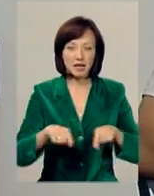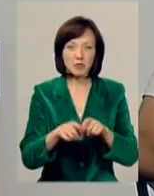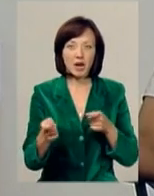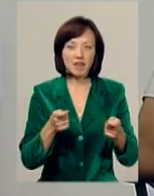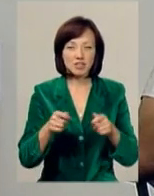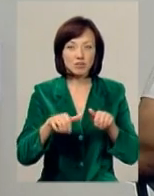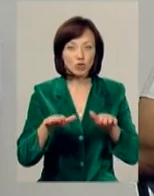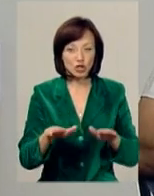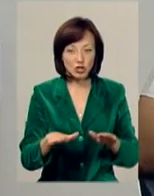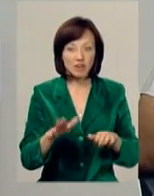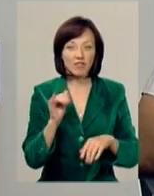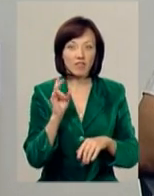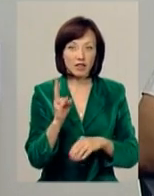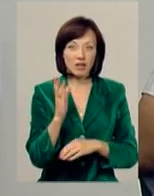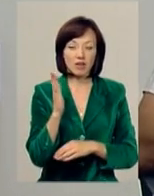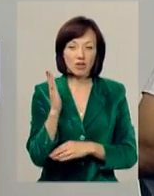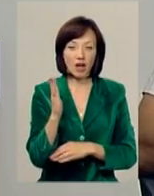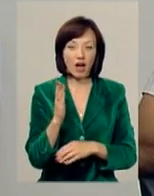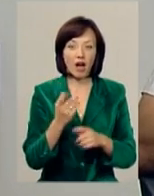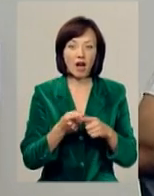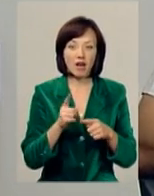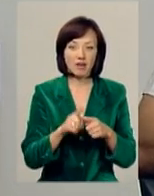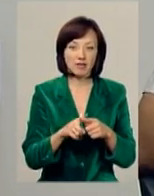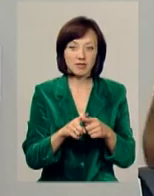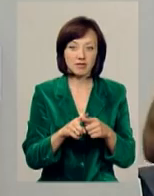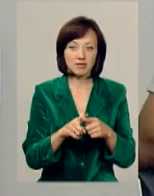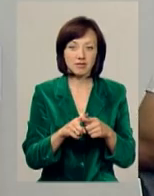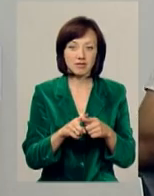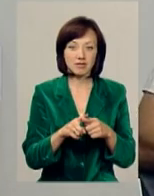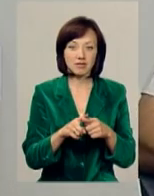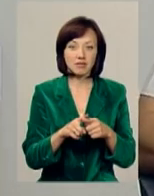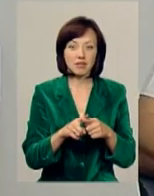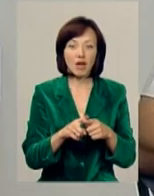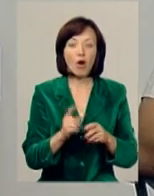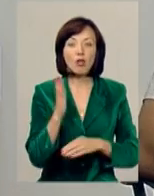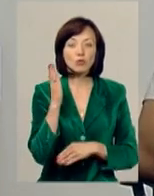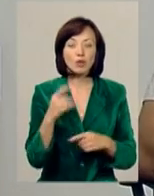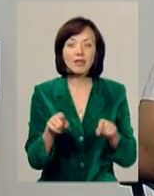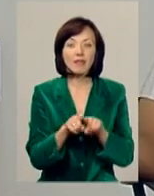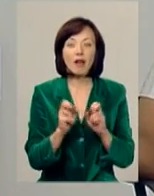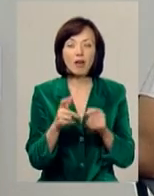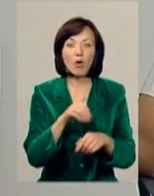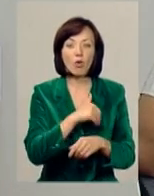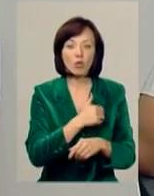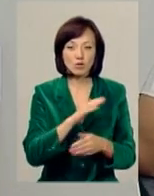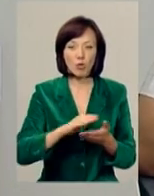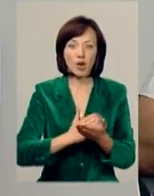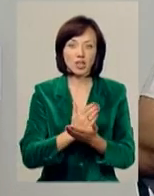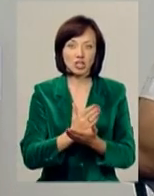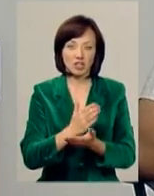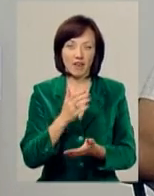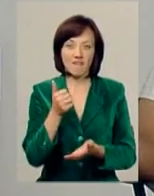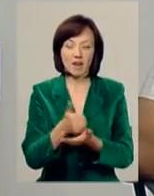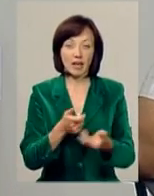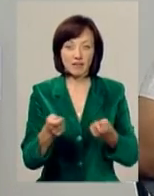ее він голосує а за неугодні не го голосує не так як хочеться політичній верхівці і